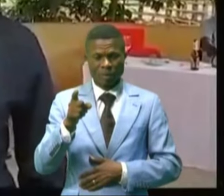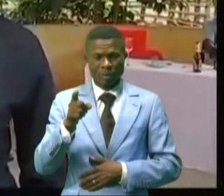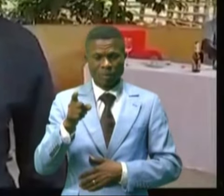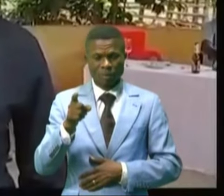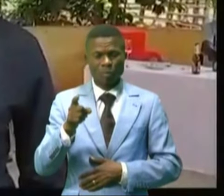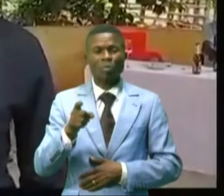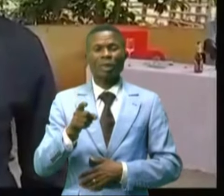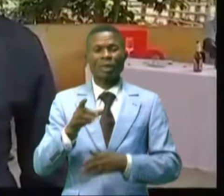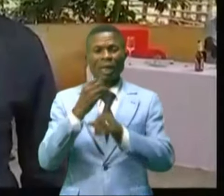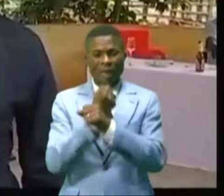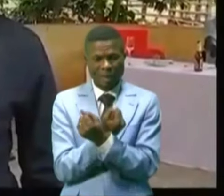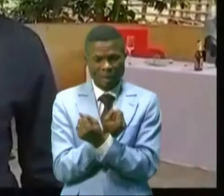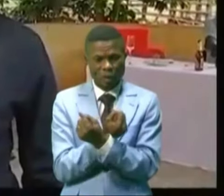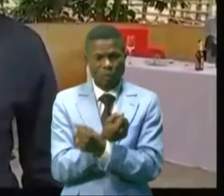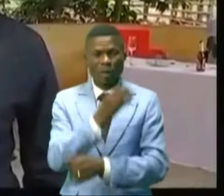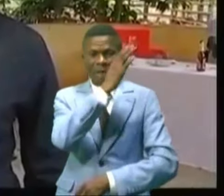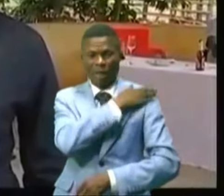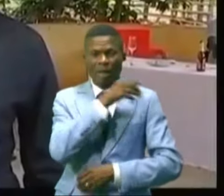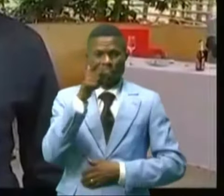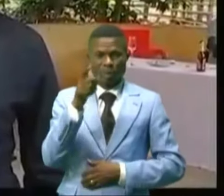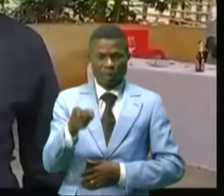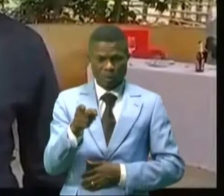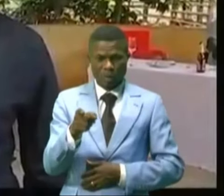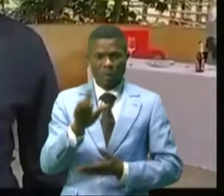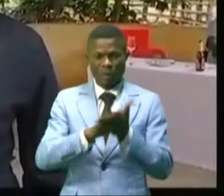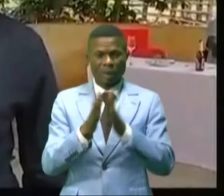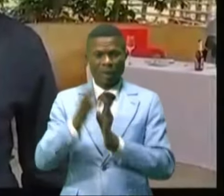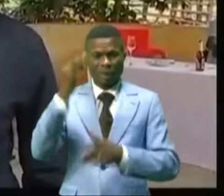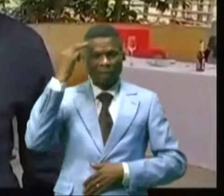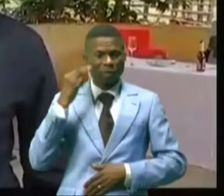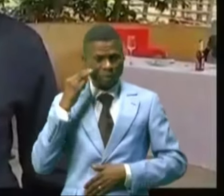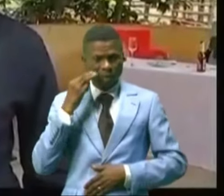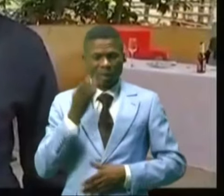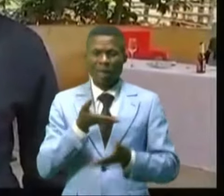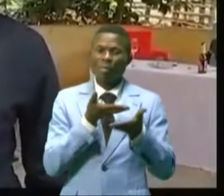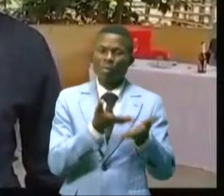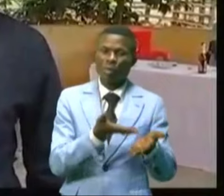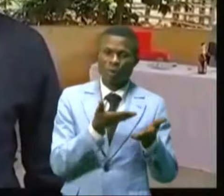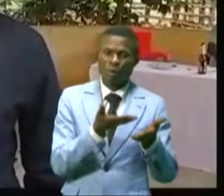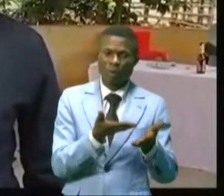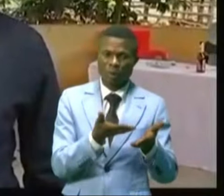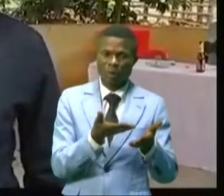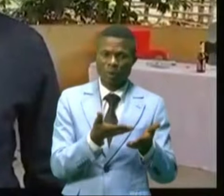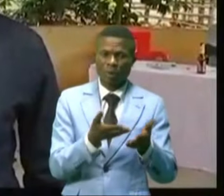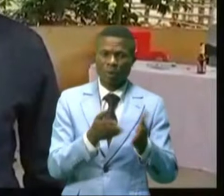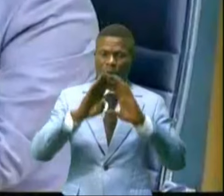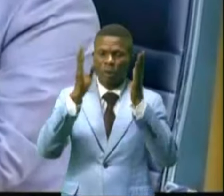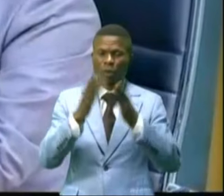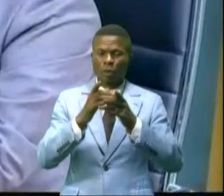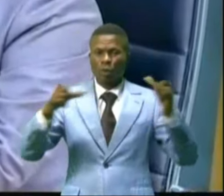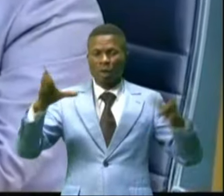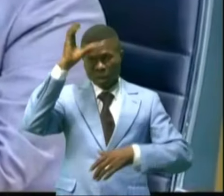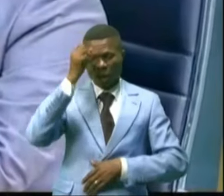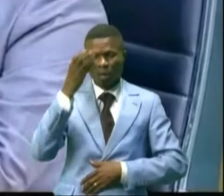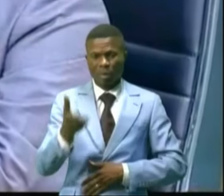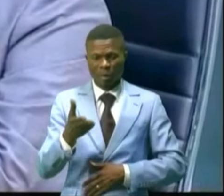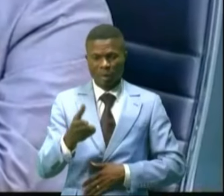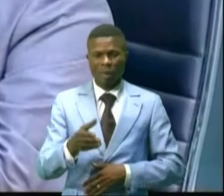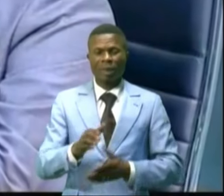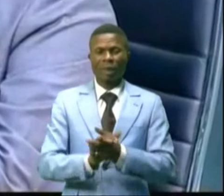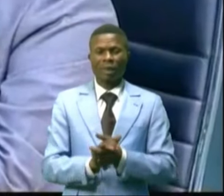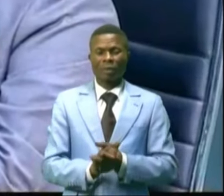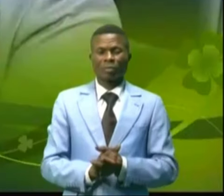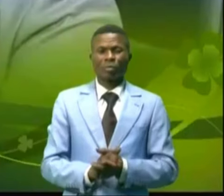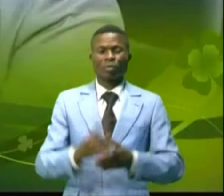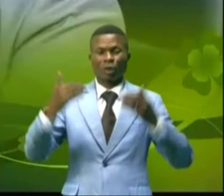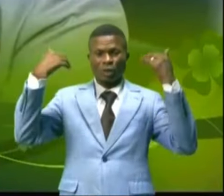élévation à profit pour servir tous les grands Bandundu. Didier Mazenga a fait la